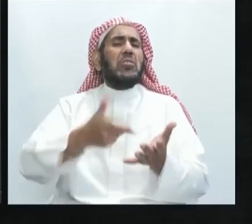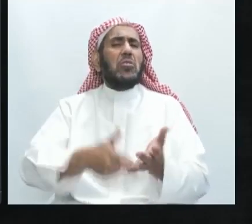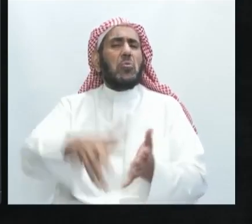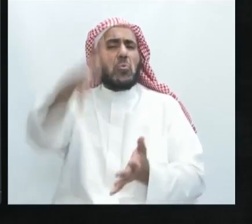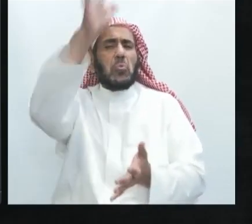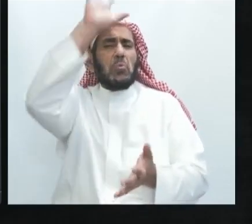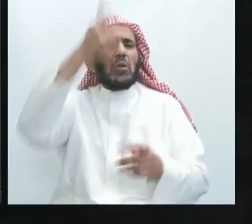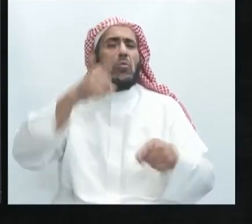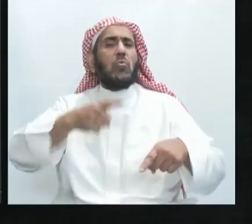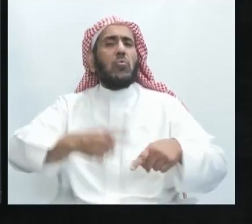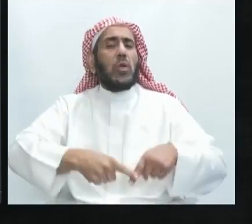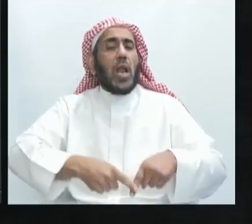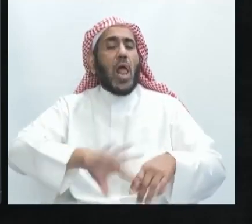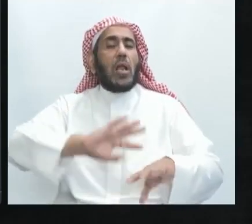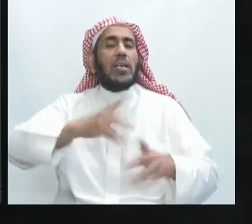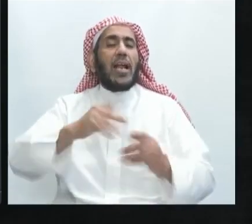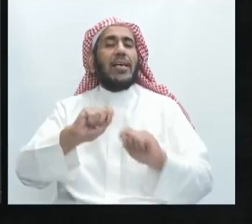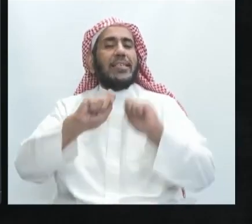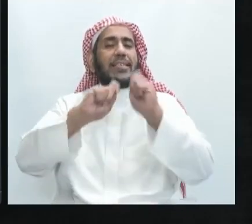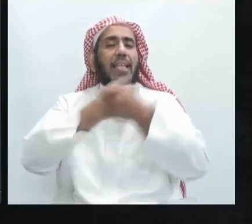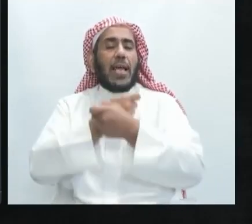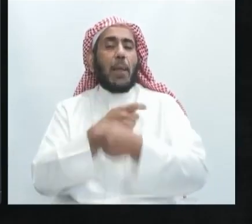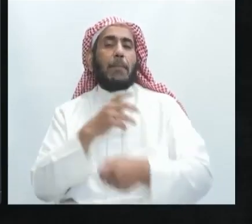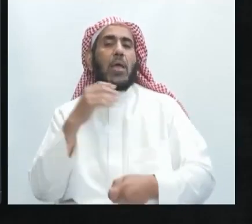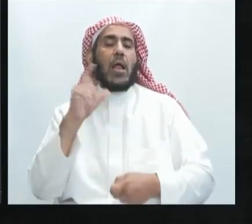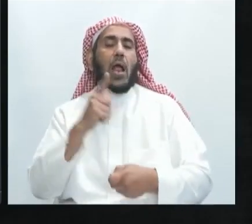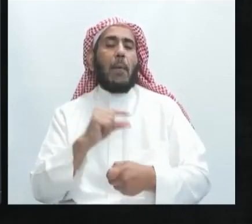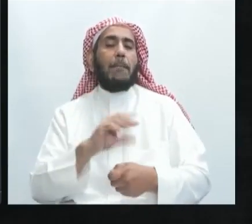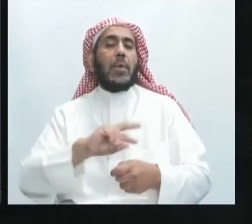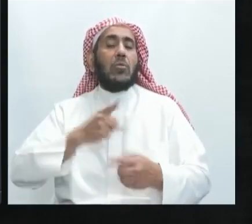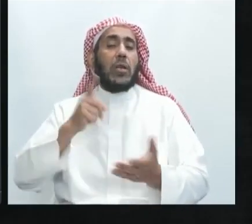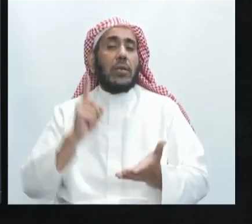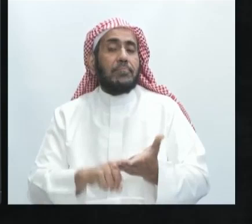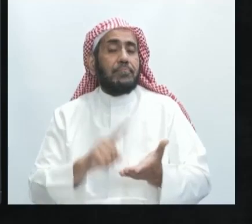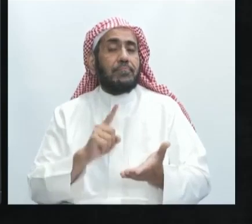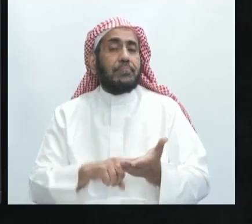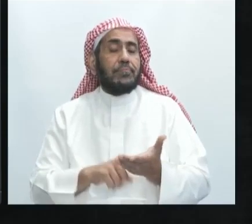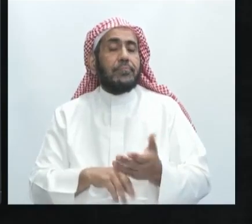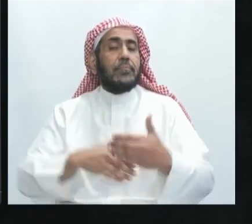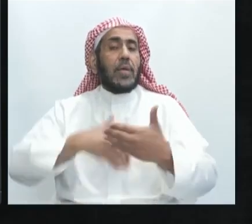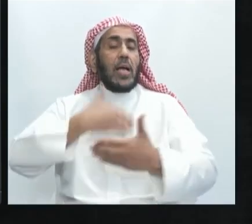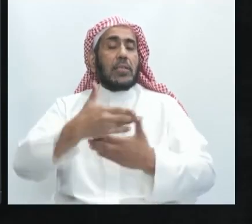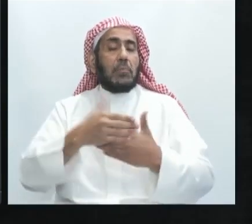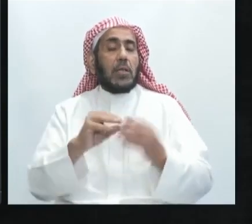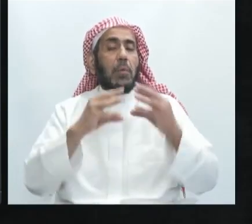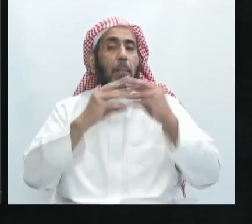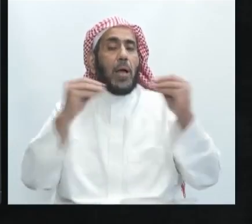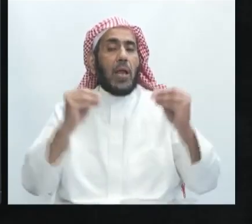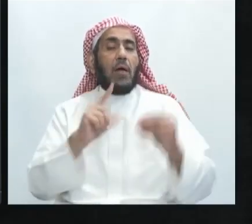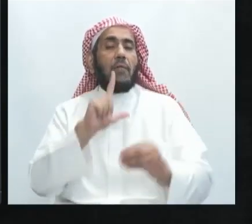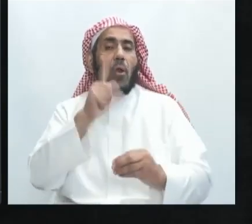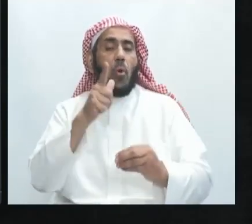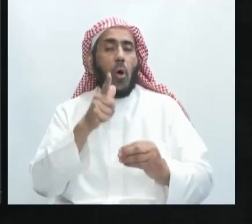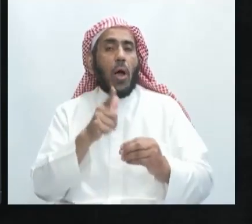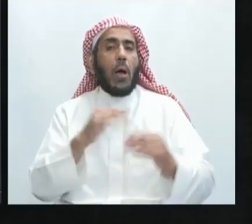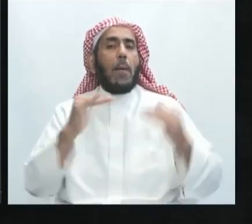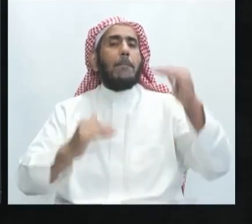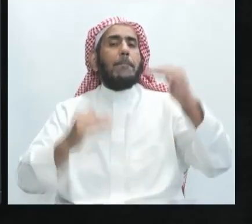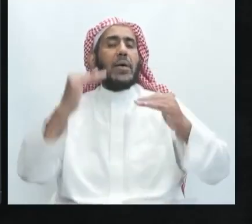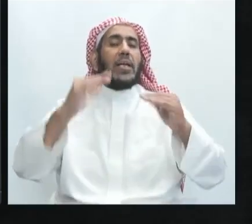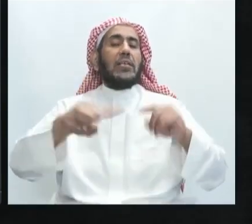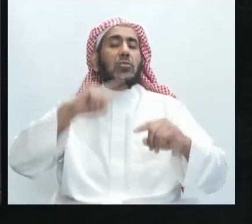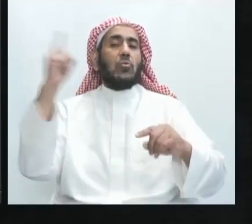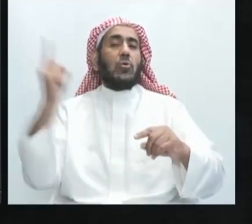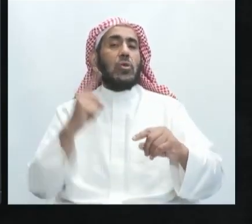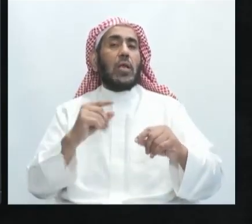يوناني لكنه جرى تعريب هذه الكلمه بحيث انها اصبحت بمعنى في اللغه مقياس كل